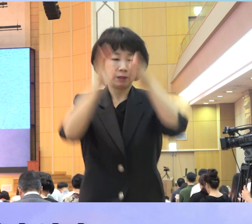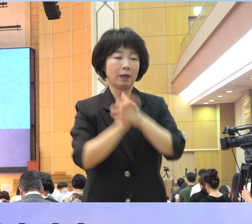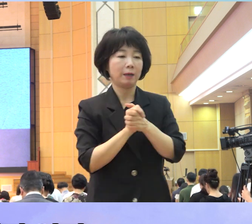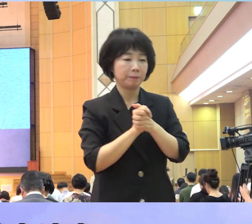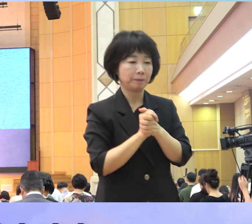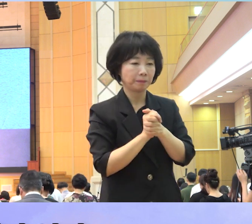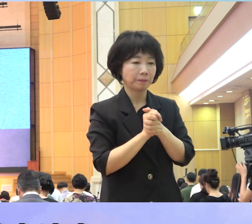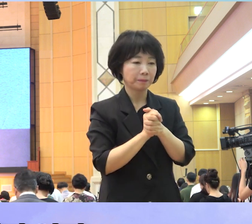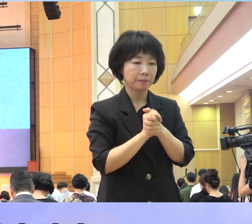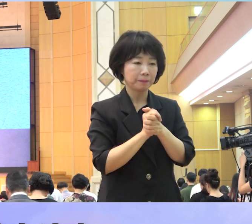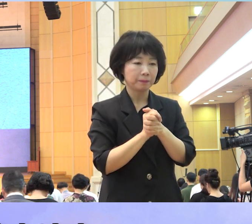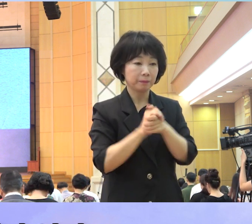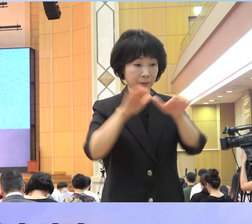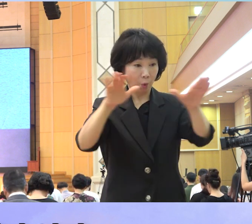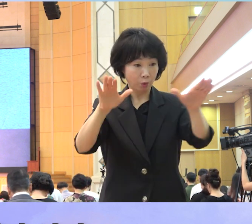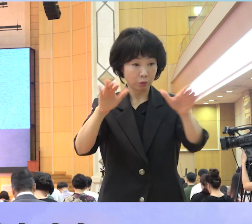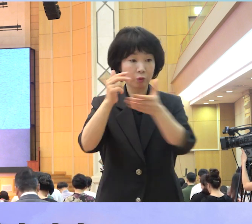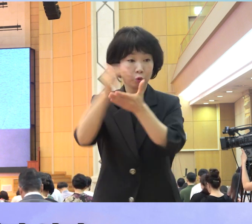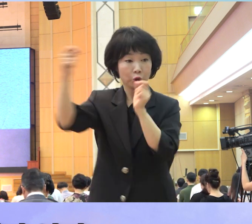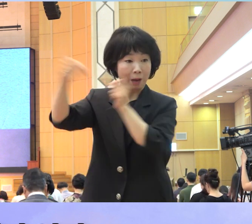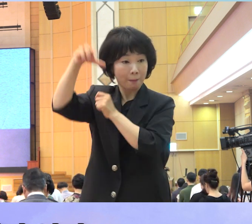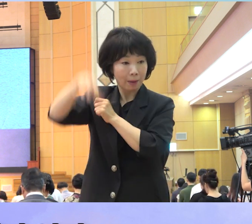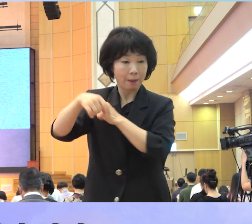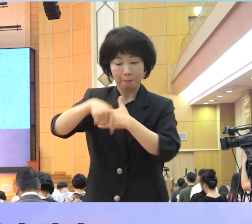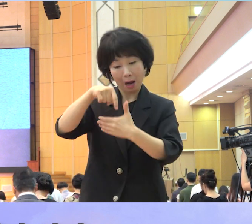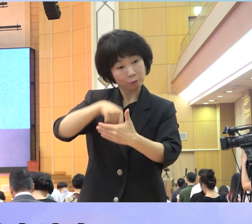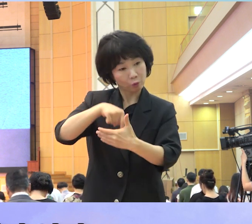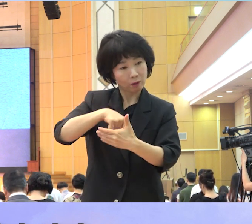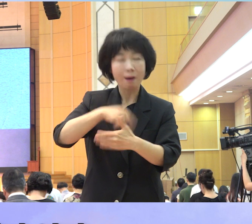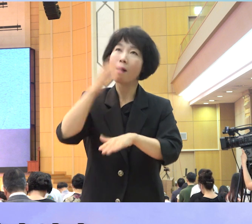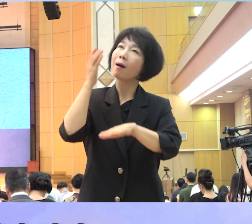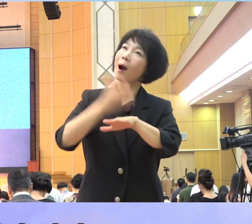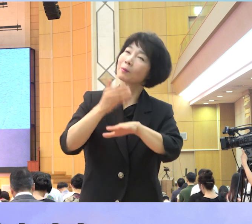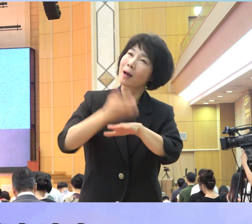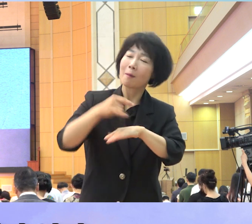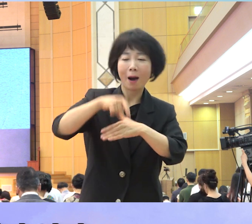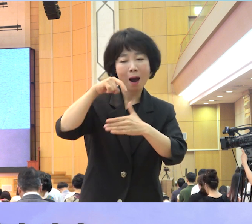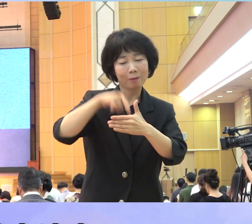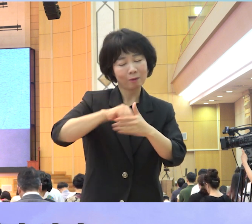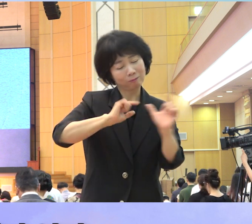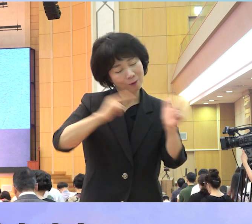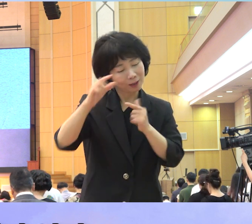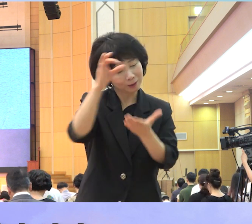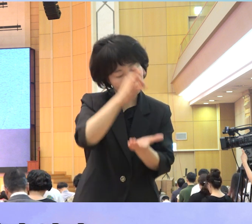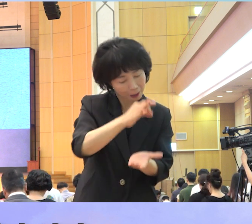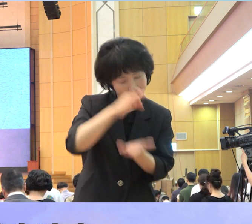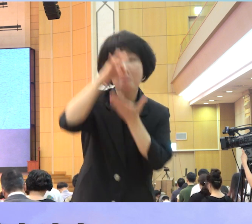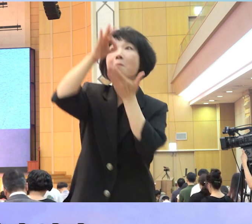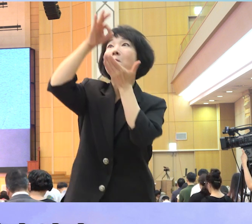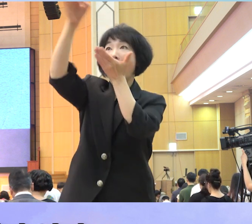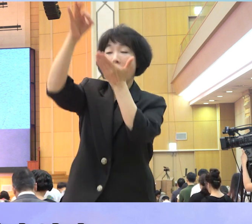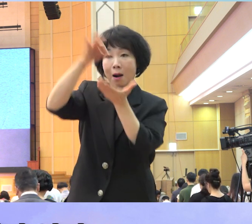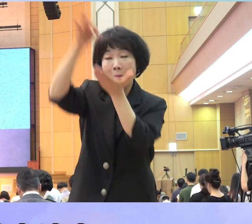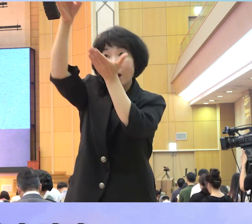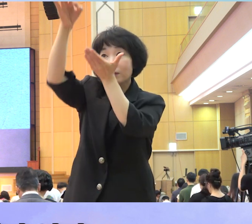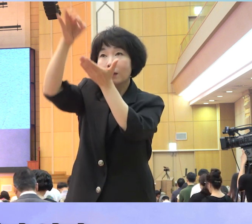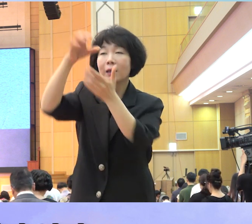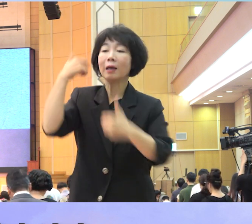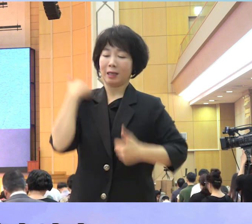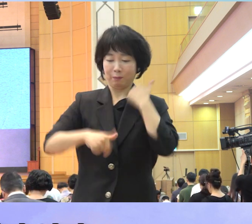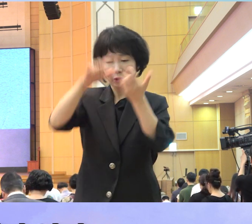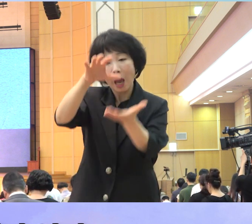올려드립니다. 오늘도 주님 앞에 감사해서 여러 가지 모양으로 예물 드렸나이다. 이 예물